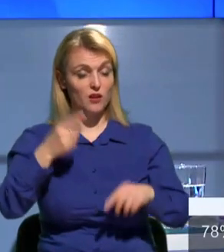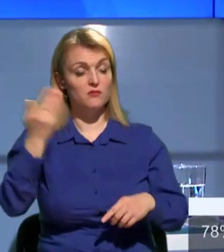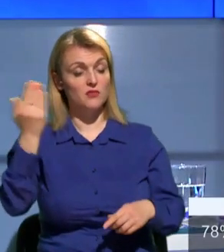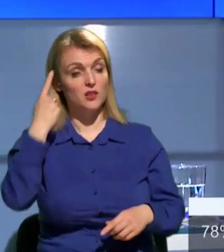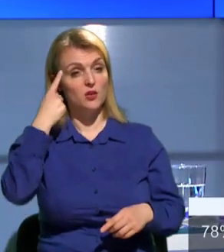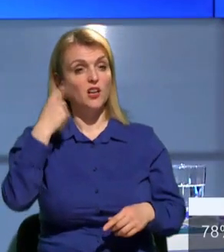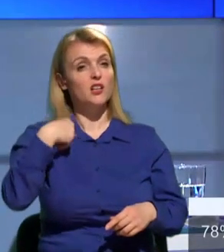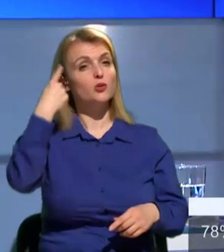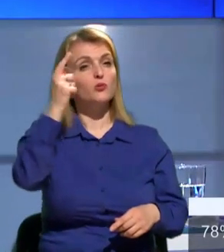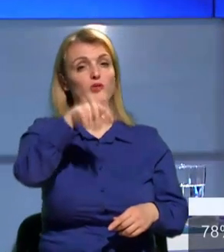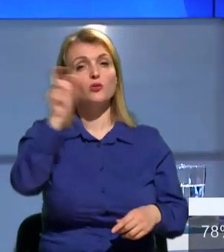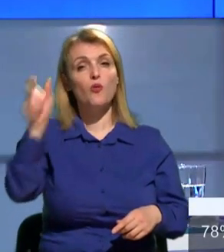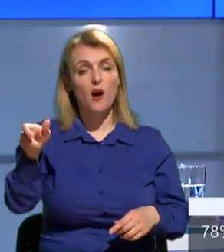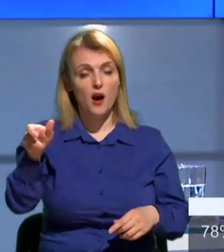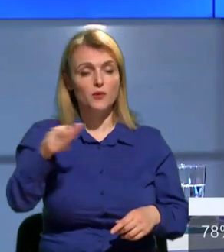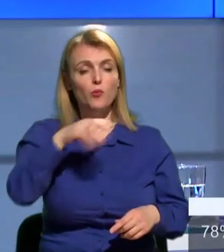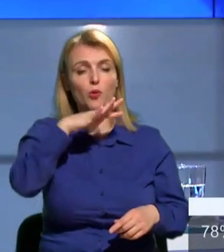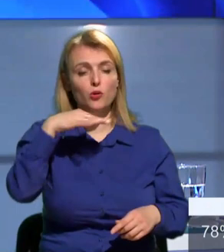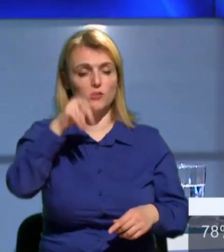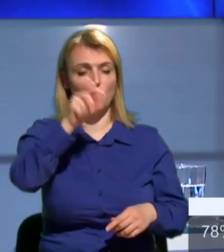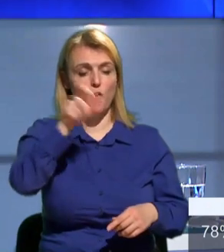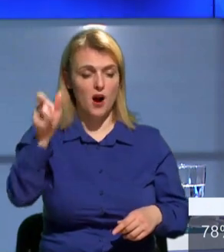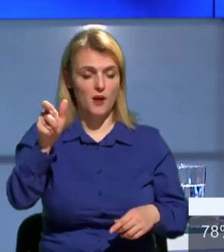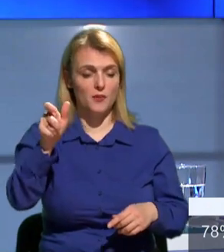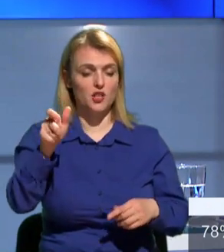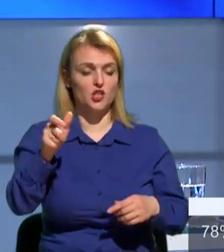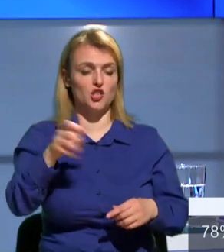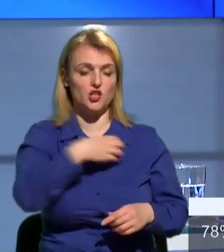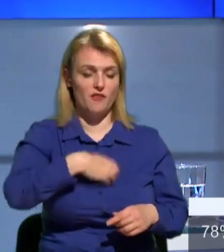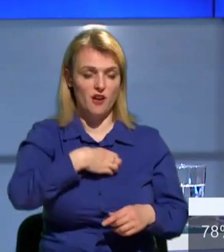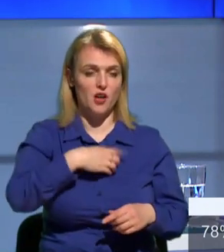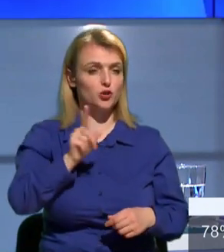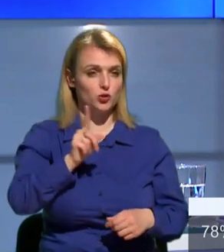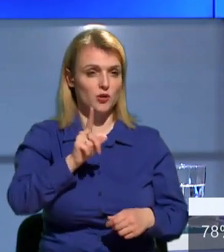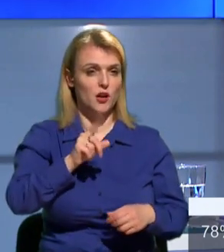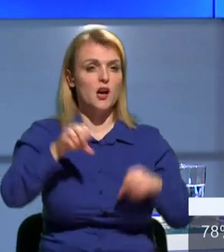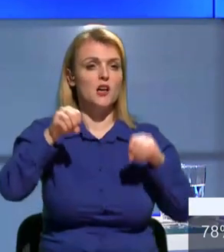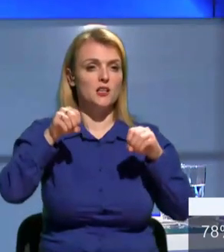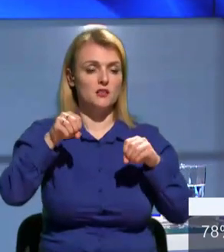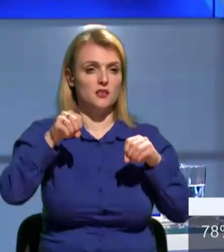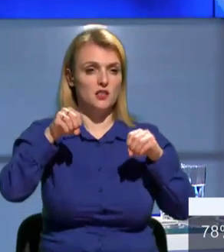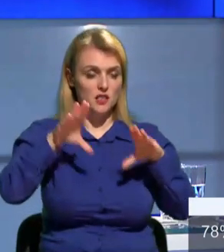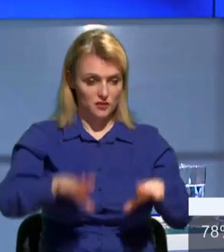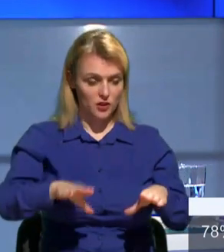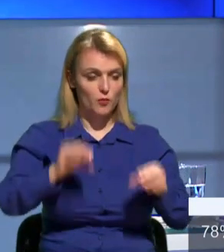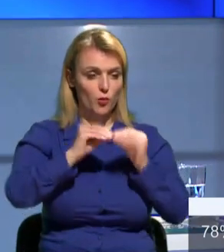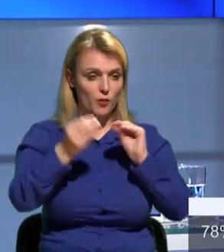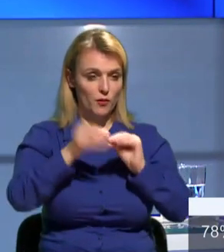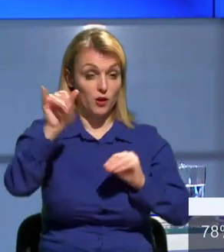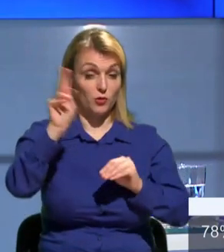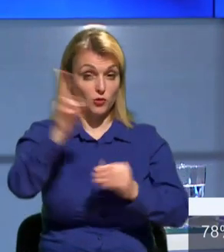marea majoritate cetățenilor Republicii Moldova, își doresc câteva lucruri importante. Rezolvarea problemelor care se